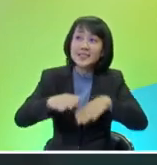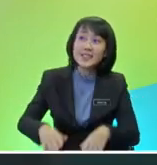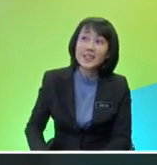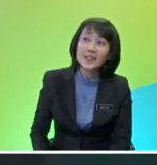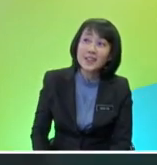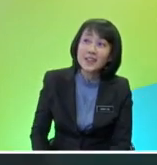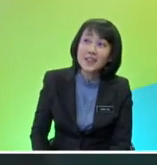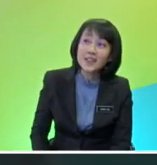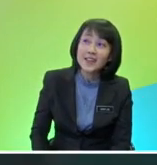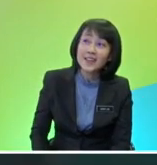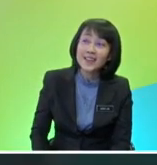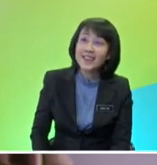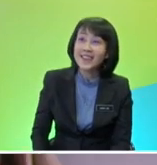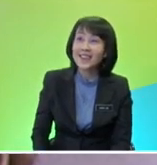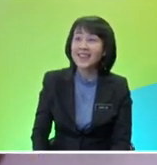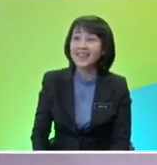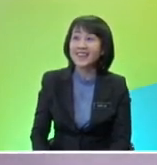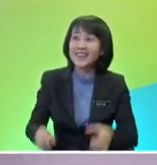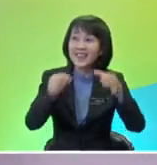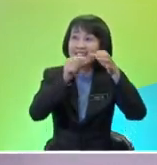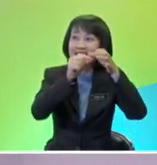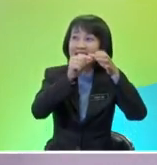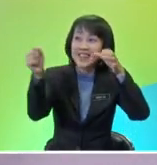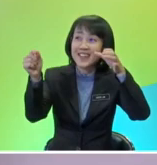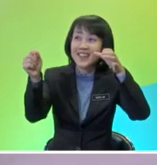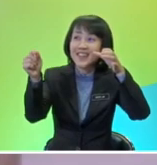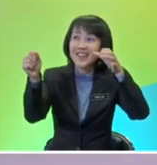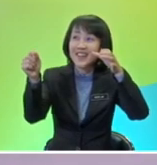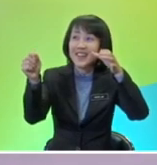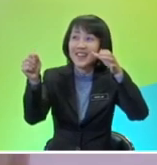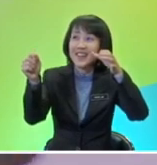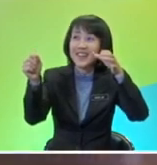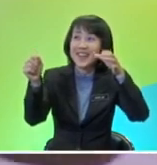Okey. Bismillahirrahmanirrahim. Satu, dua, tiga. Okey.